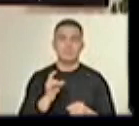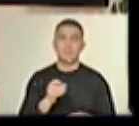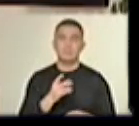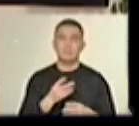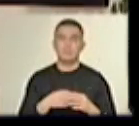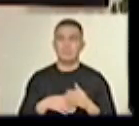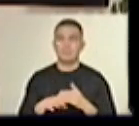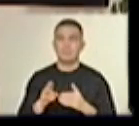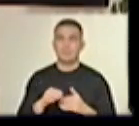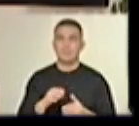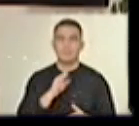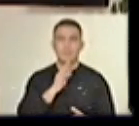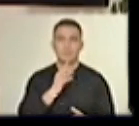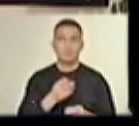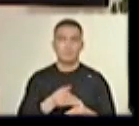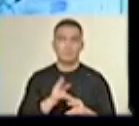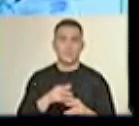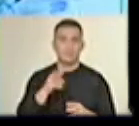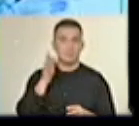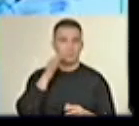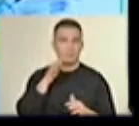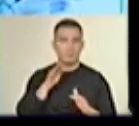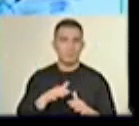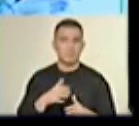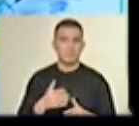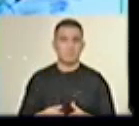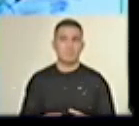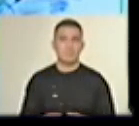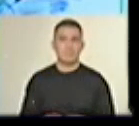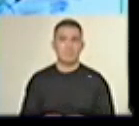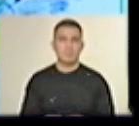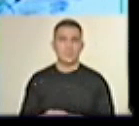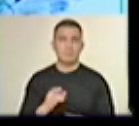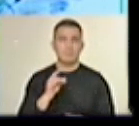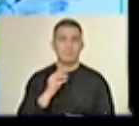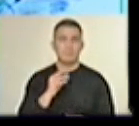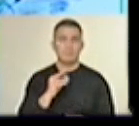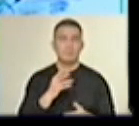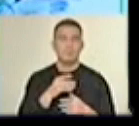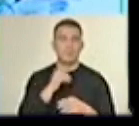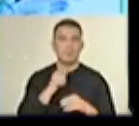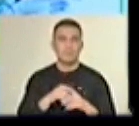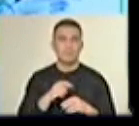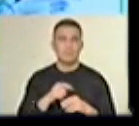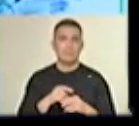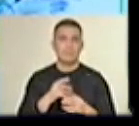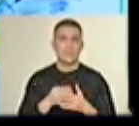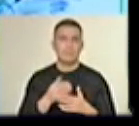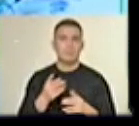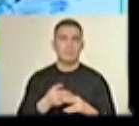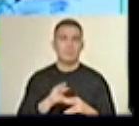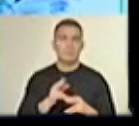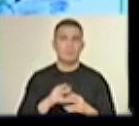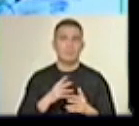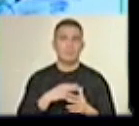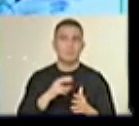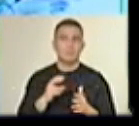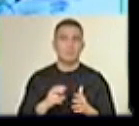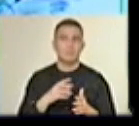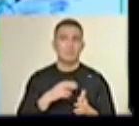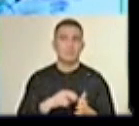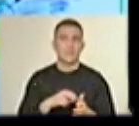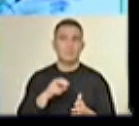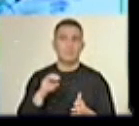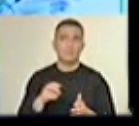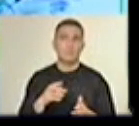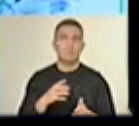жена за водой вниз, к болоту, и Журка за ней. Лягушонок небольшой сидел у колодца и прыг от